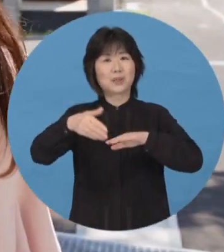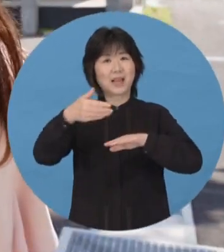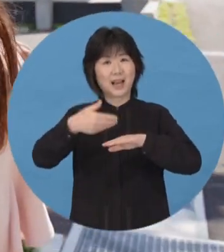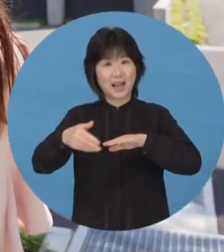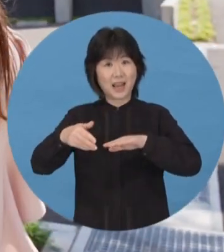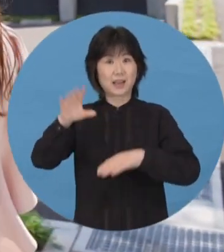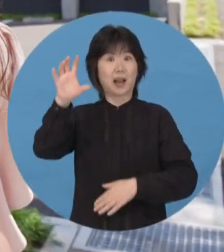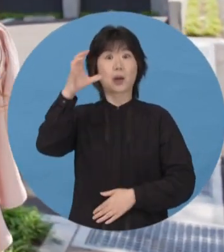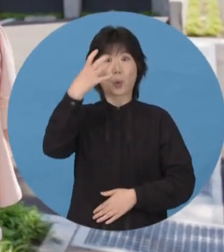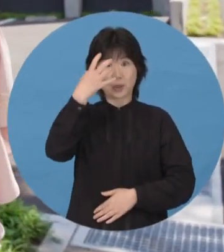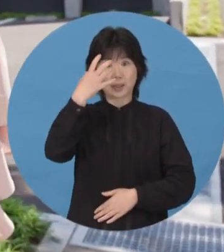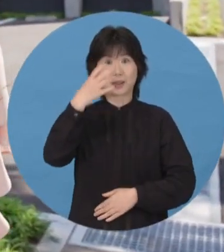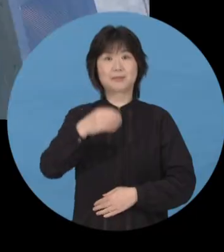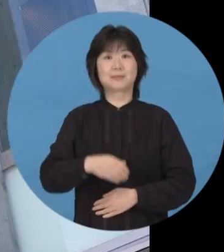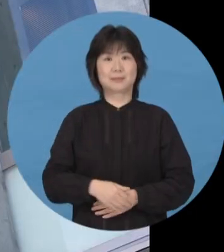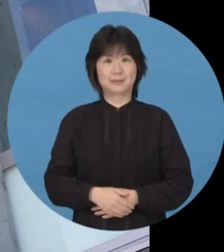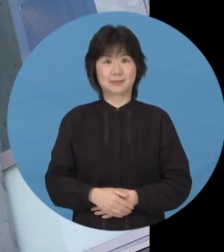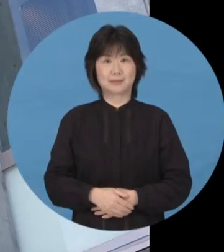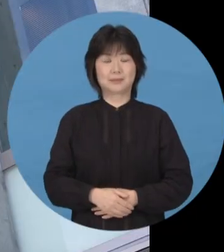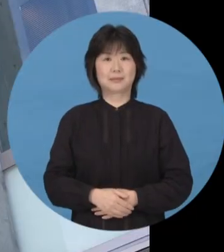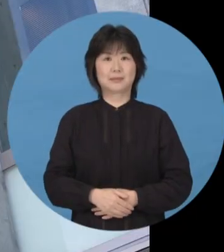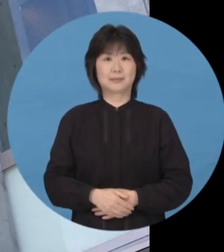い。